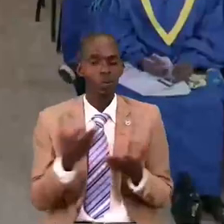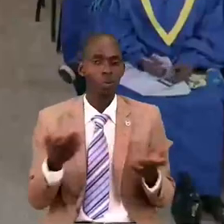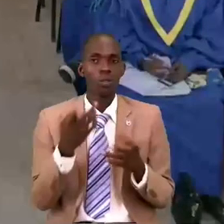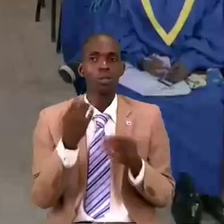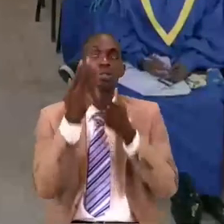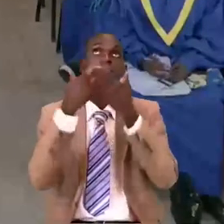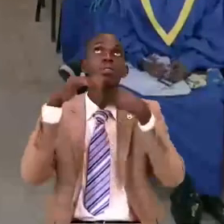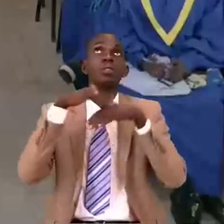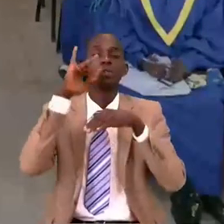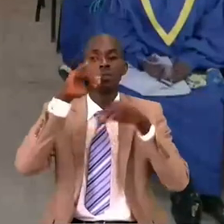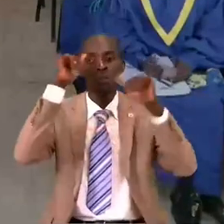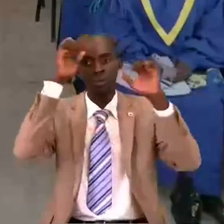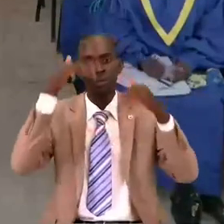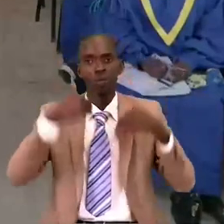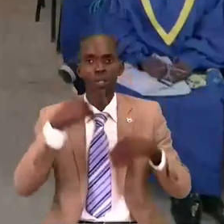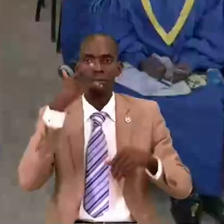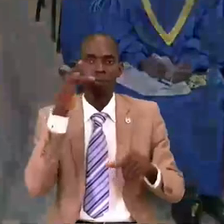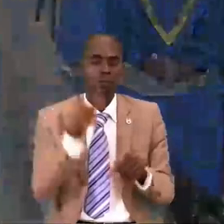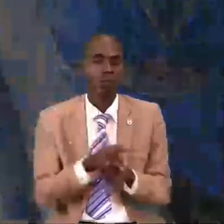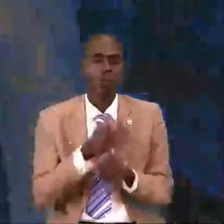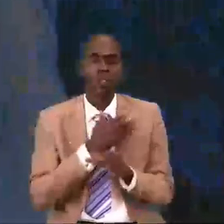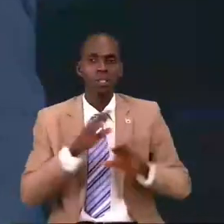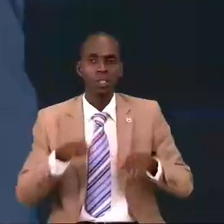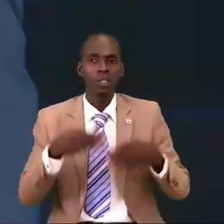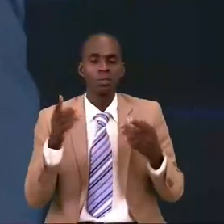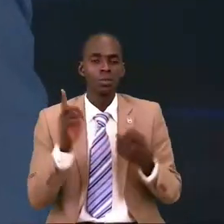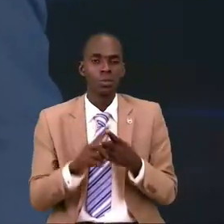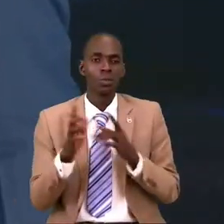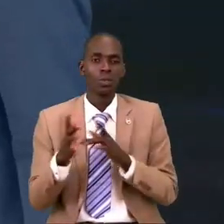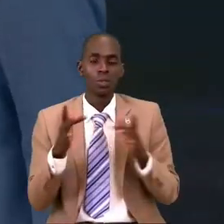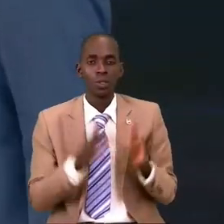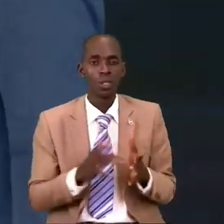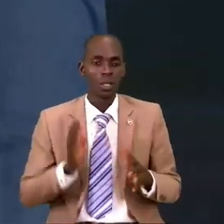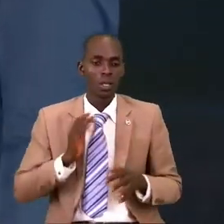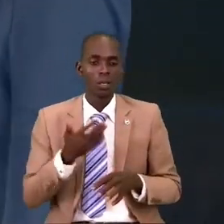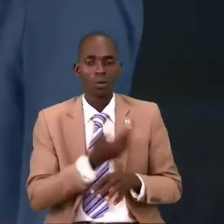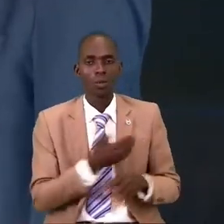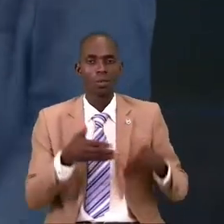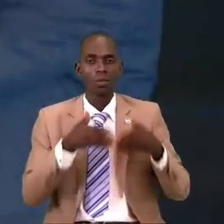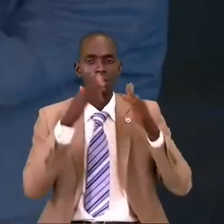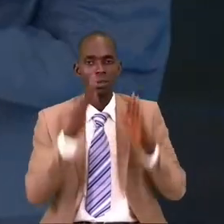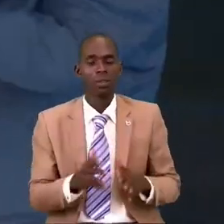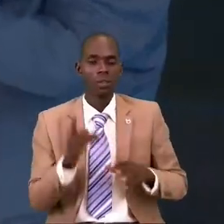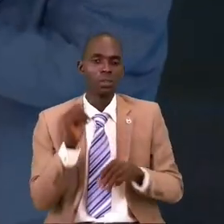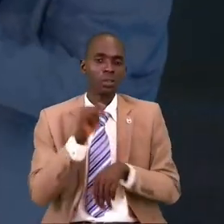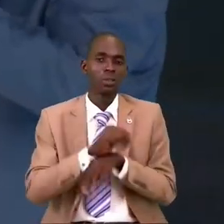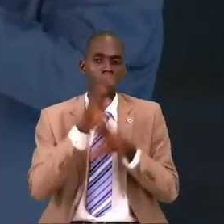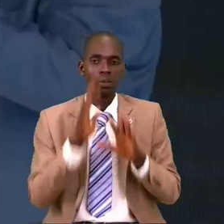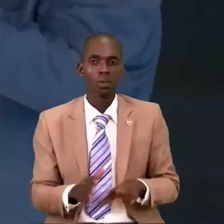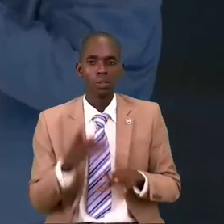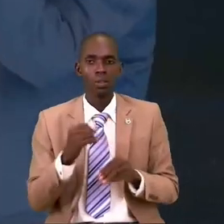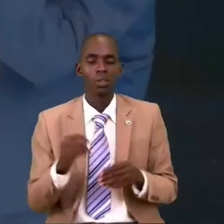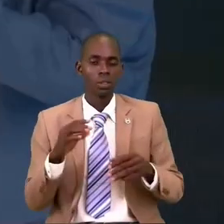notre capitaine, le vainqueur, le capitaine de notre salut, celui qui a vaincu